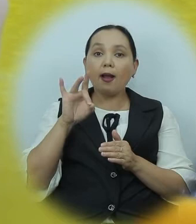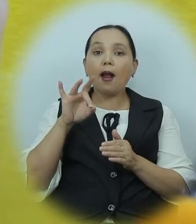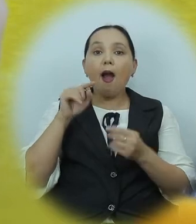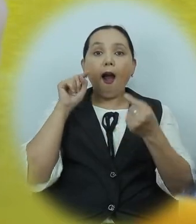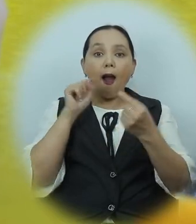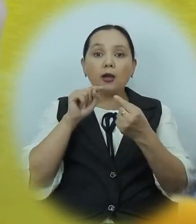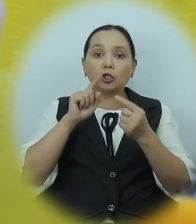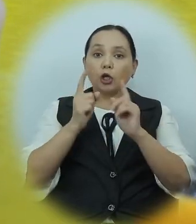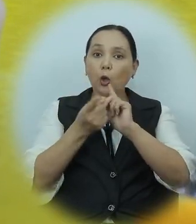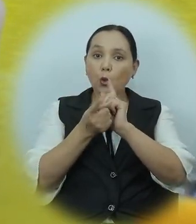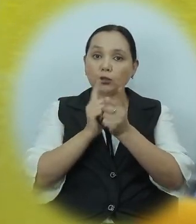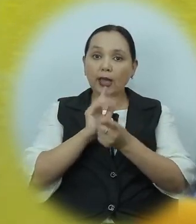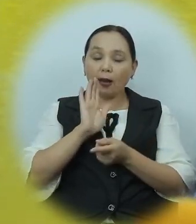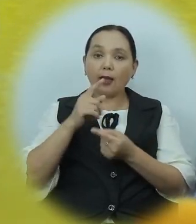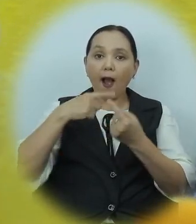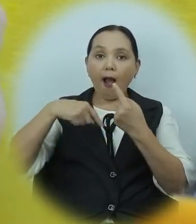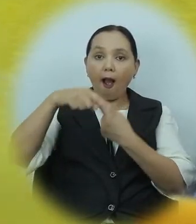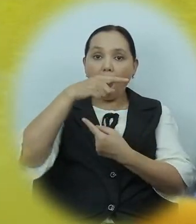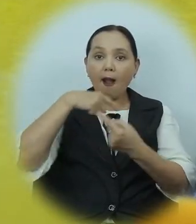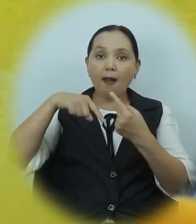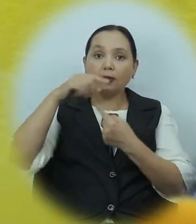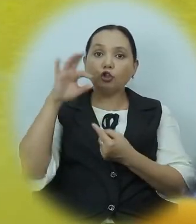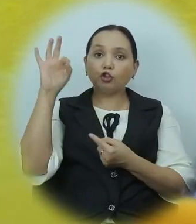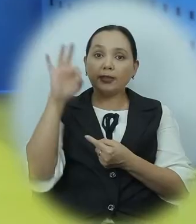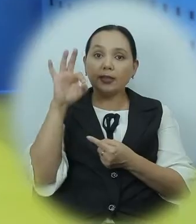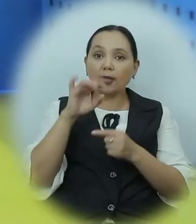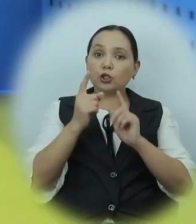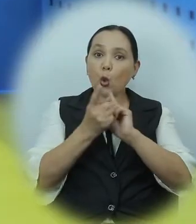qarshiligi o'zgarib, aylanish shastasi o'zgaradi.